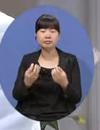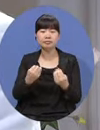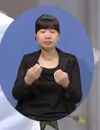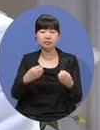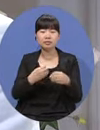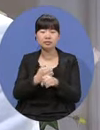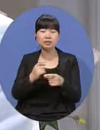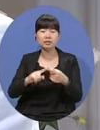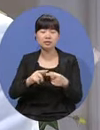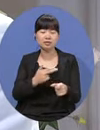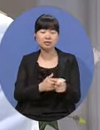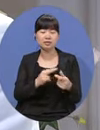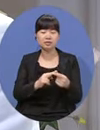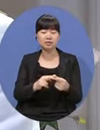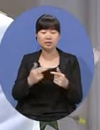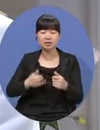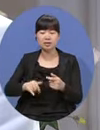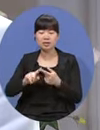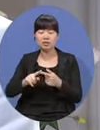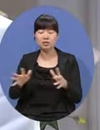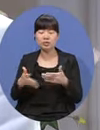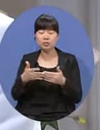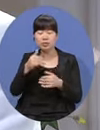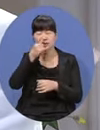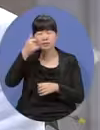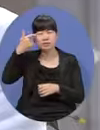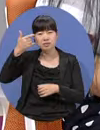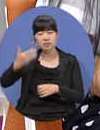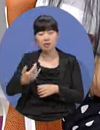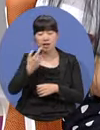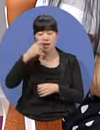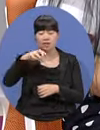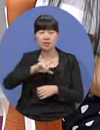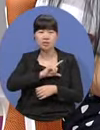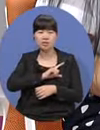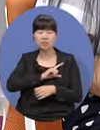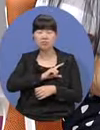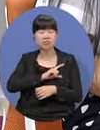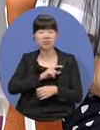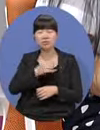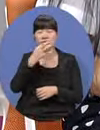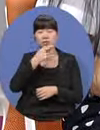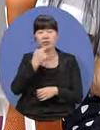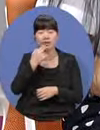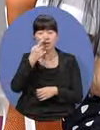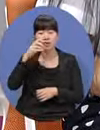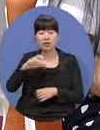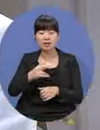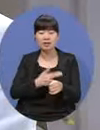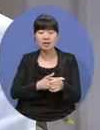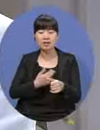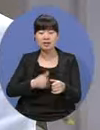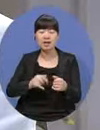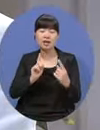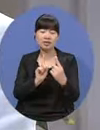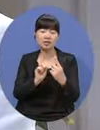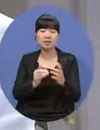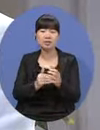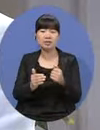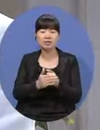줬는데 선생님과 아이하고 좋아할 이루느냐음 학원 이름은 의미가 없어요 학원에서는 선생님과 아이가 있는 거기